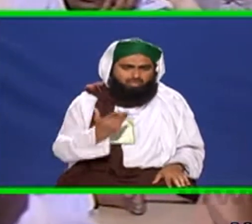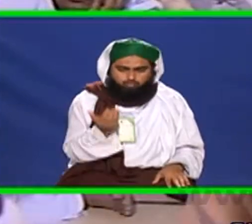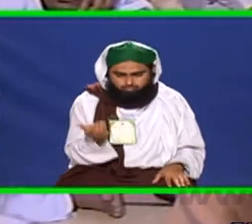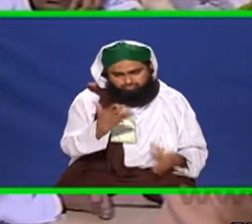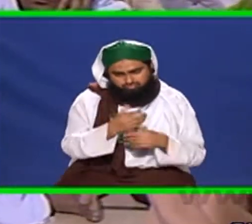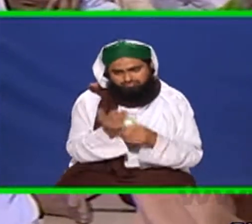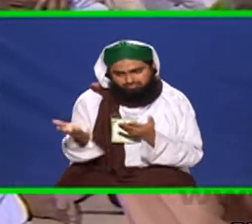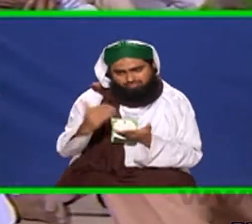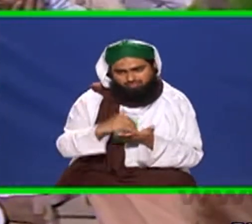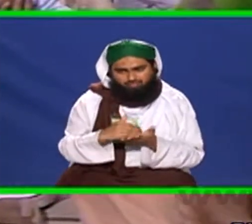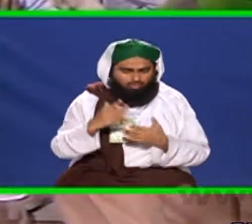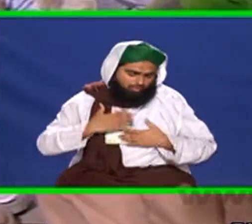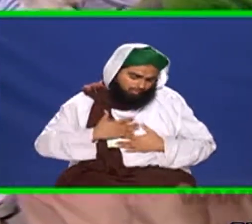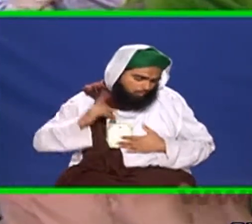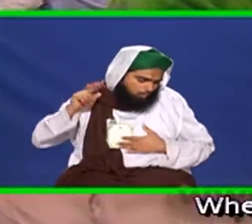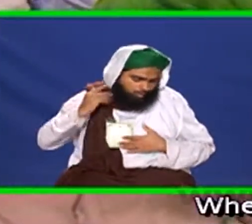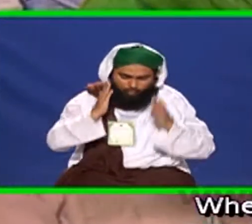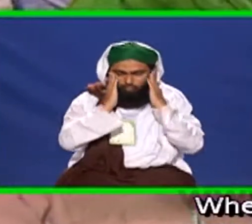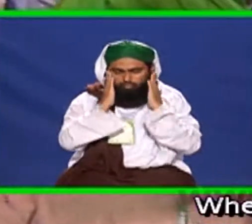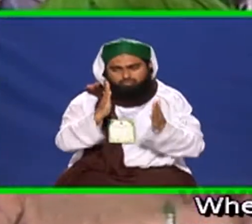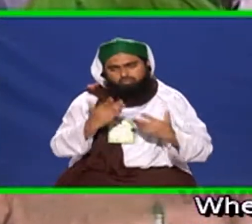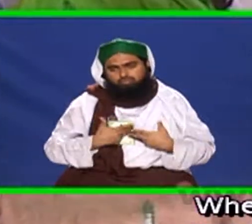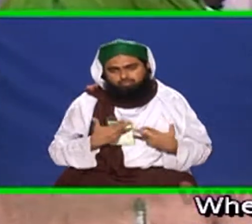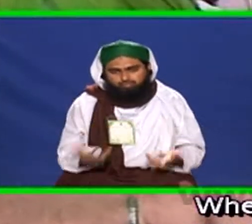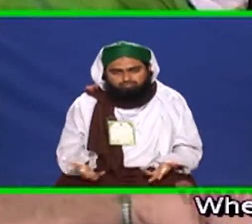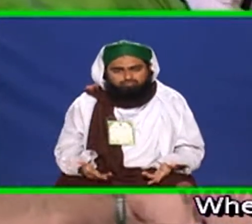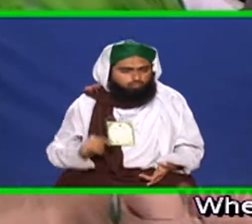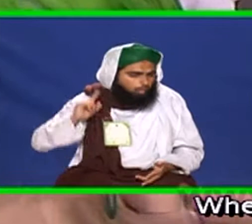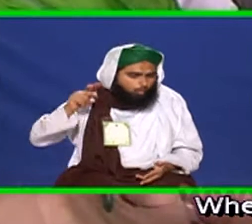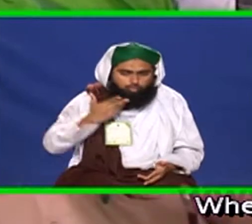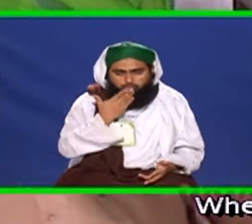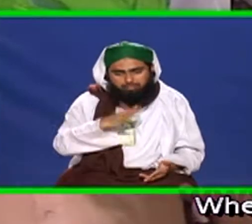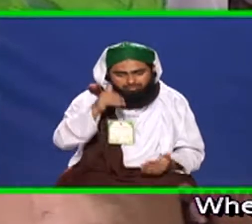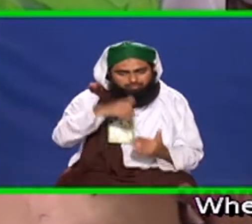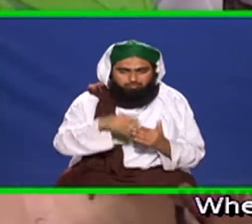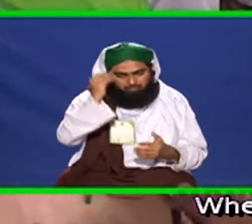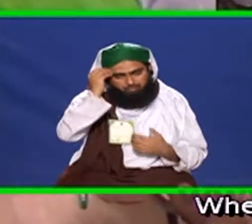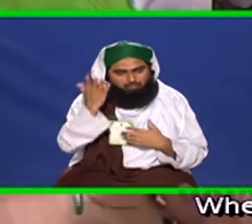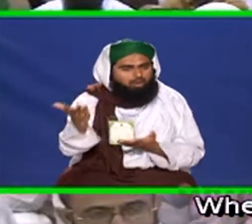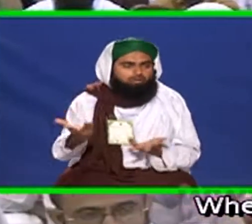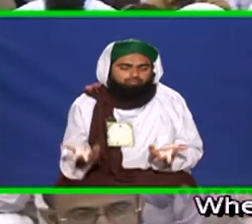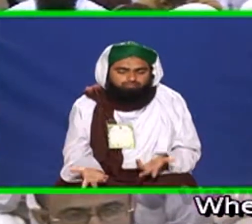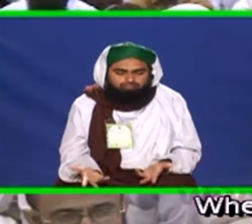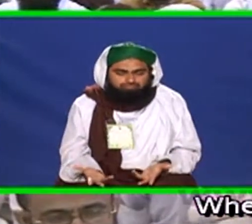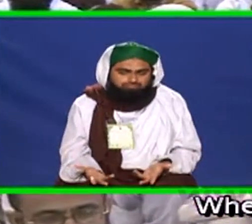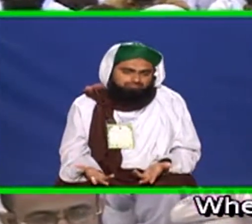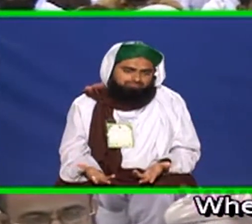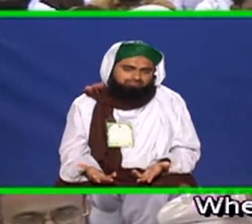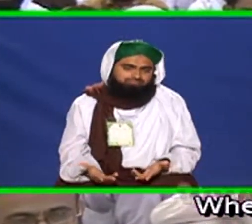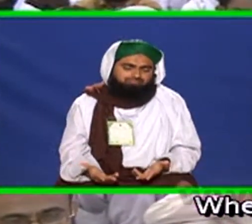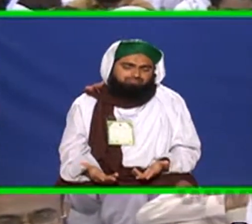جائیے، صاحب غلام بڑا مصروف ہوتا ہے، غلامی ہماری تو پھر ہماری بات ایک نہ ماننی، تو یہ غلامی